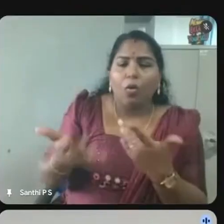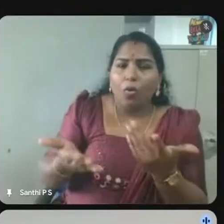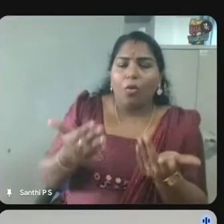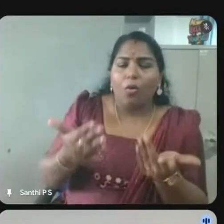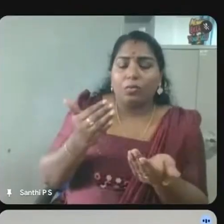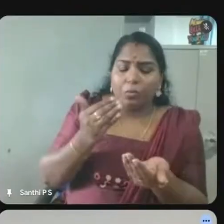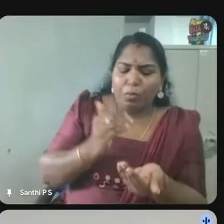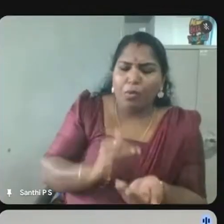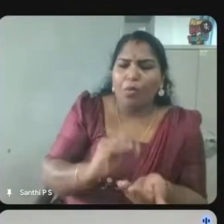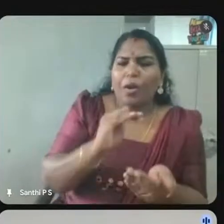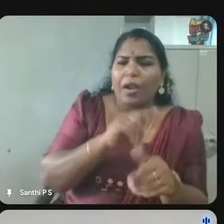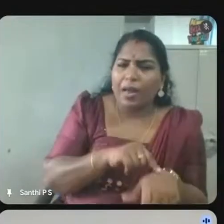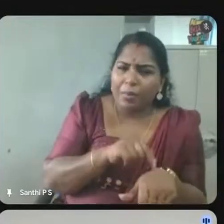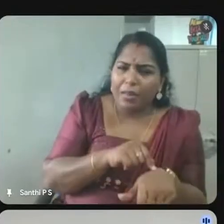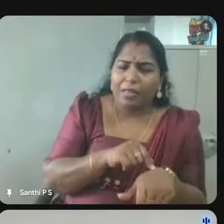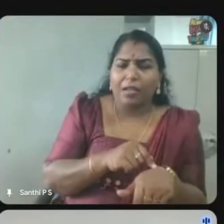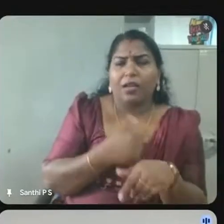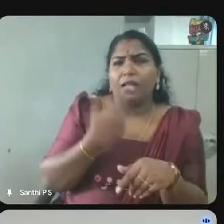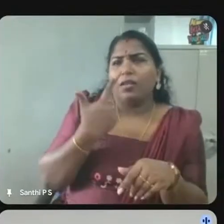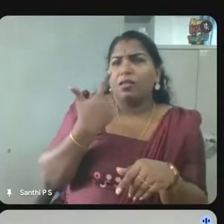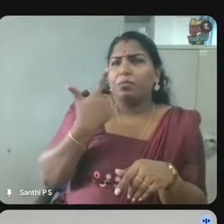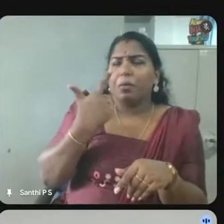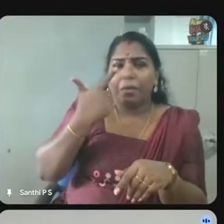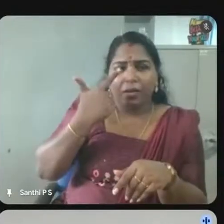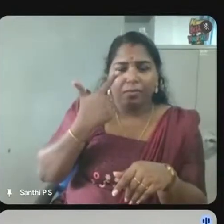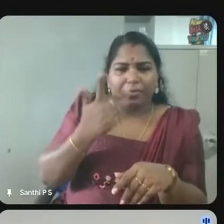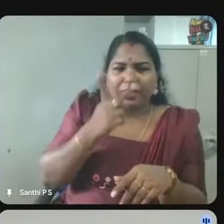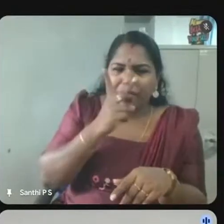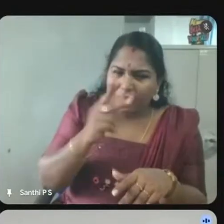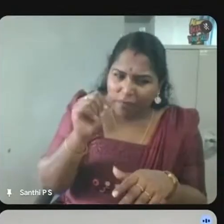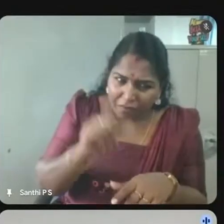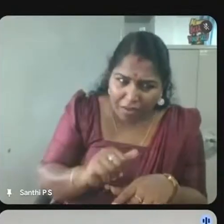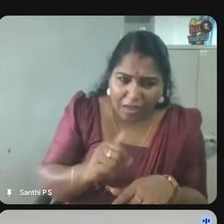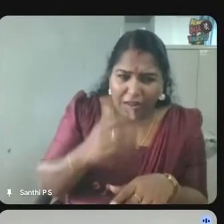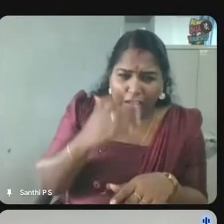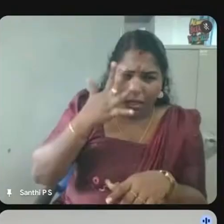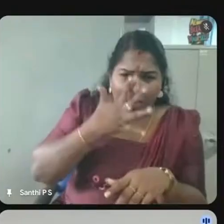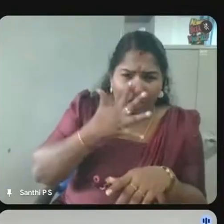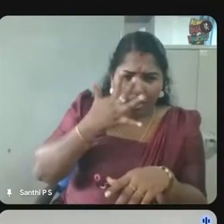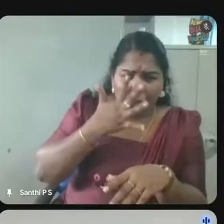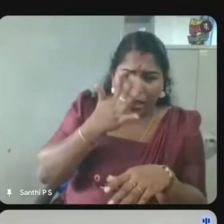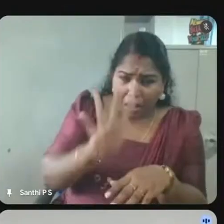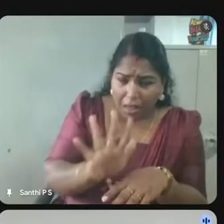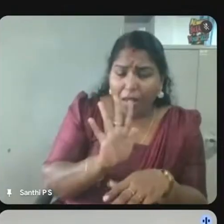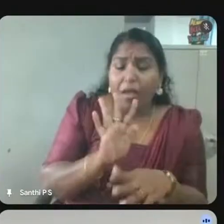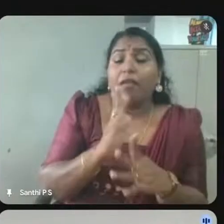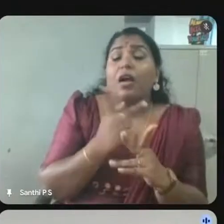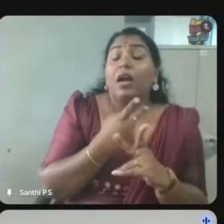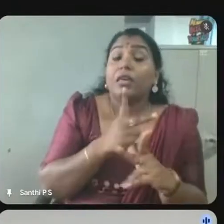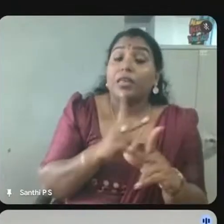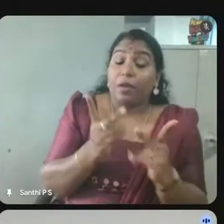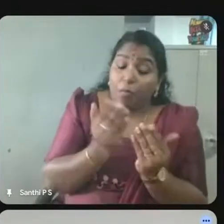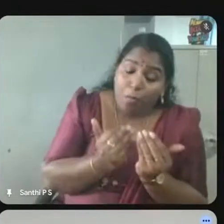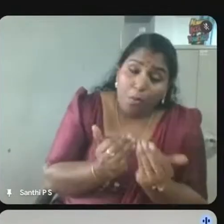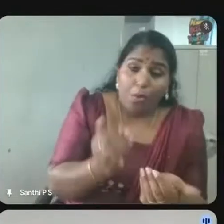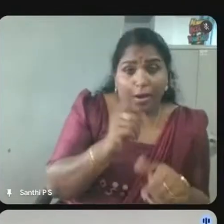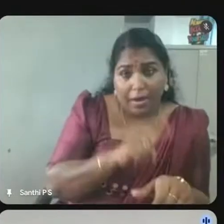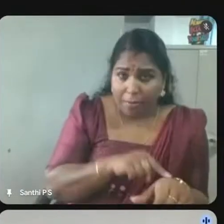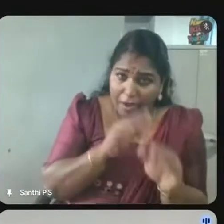വരുന്ന കണ്ടീഷൻസ് ഉണ്ട്, കണ്ണിന്റെ പ്രഷർ ജന്മന കൂടുന്ന കണ്ടീഷൻസ് ഉണ്ട്. ഇവിടെയൊക്കെ നമുക്ക് ഈ ജന്മന വരുന്ന കണ്ടീഷൻ നമ്മൾ ഒരു